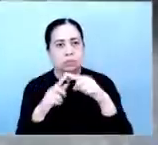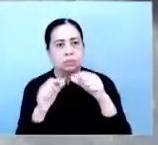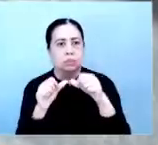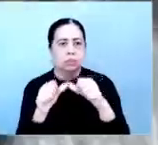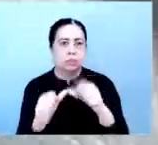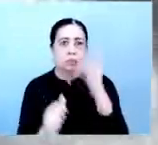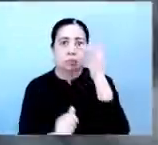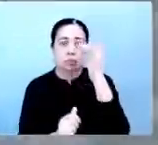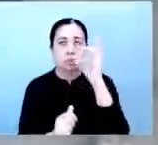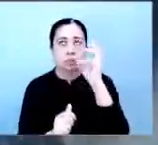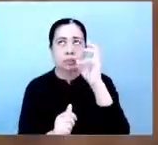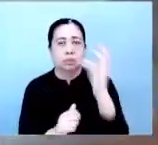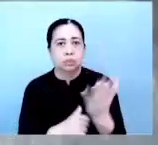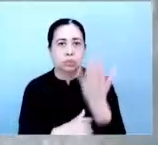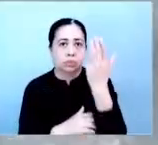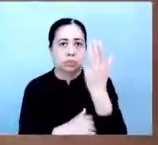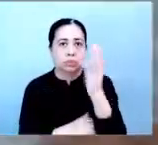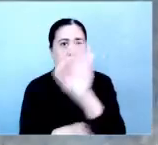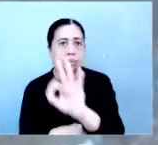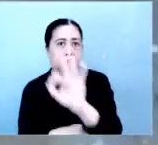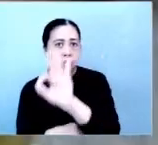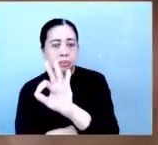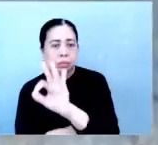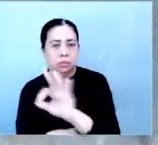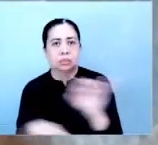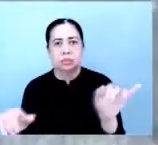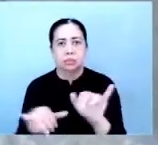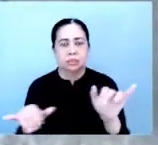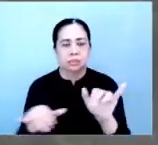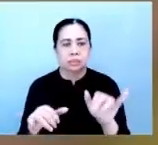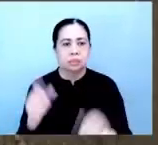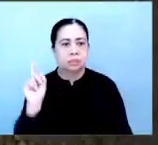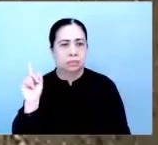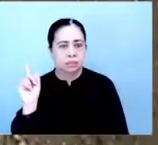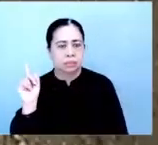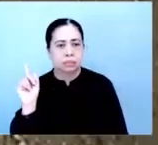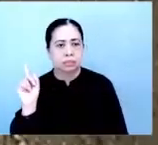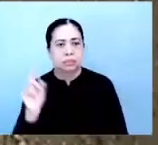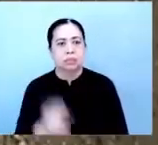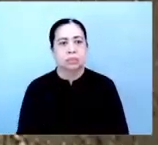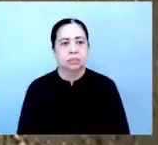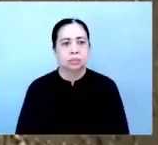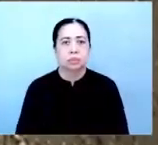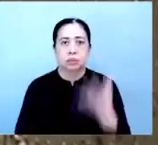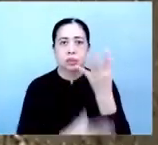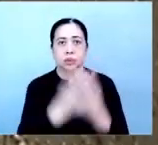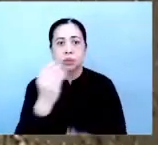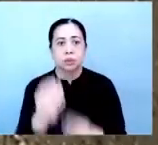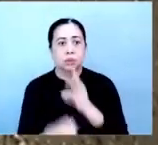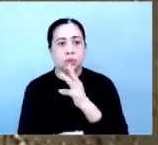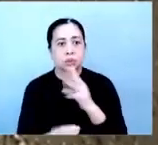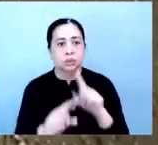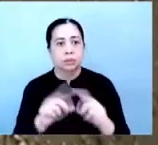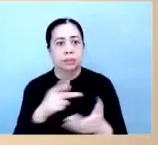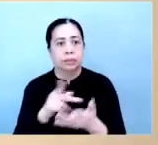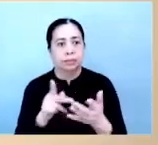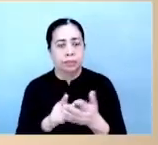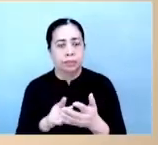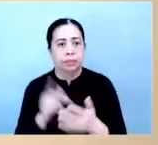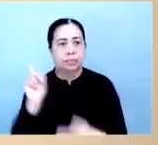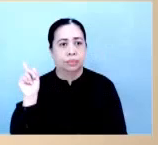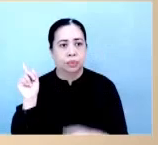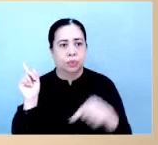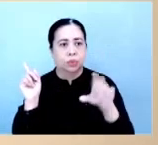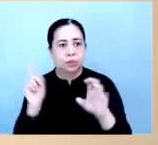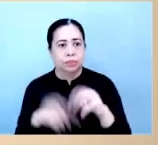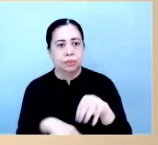hanggang alas 6 ng umaga ng Biyernes. Ganoon din sa Rodriguez Rizal at Marikina. Mawawalan din ng tubig ang ilang bahagi ng Quezon City,